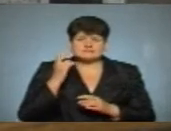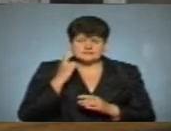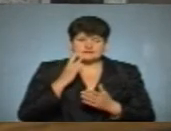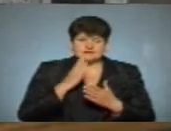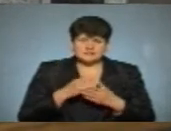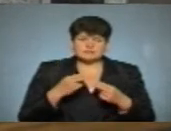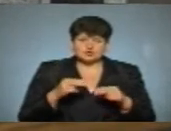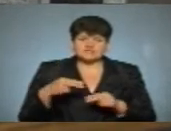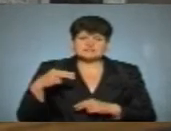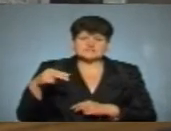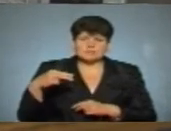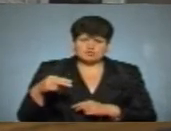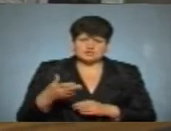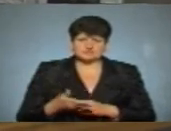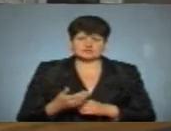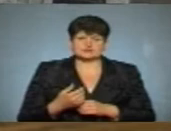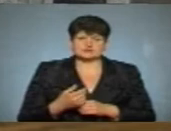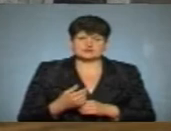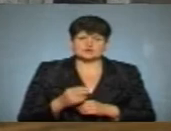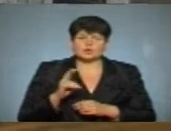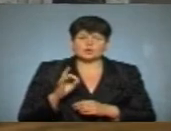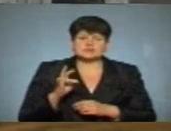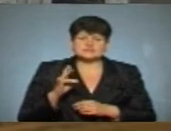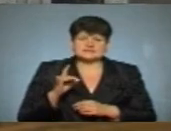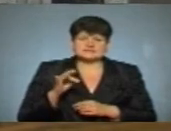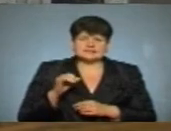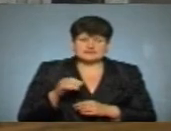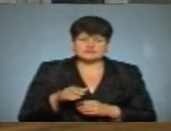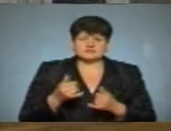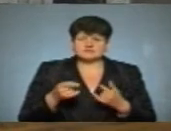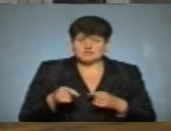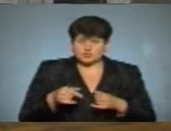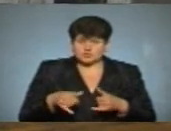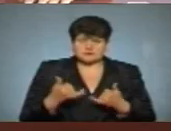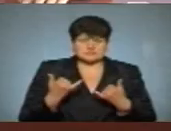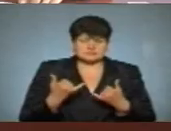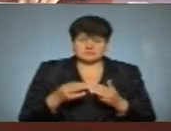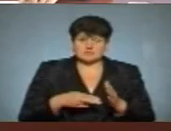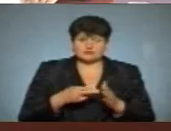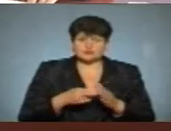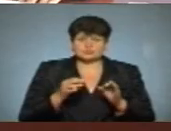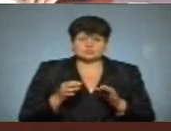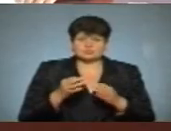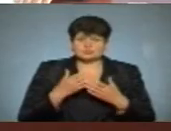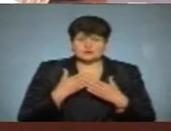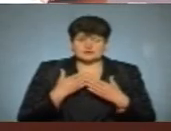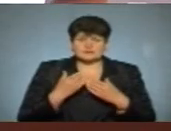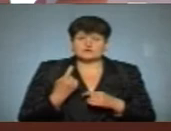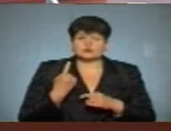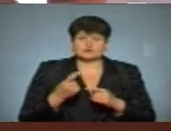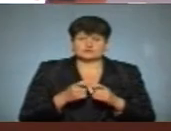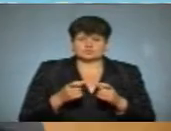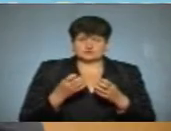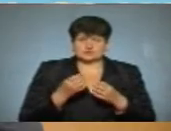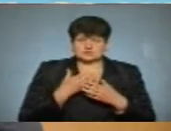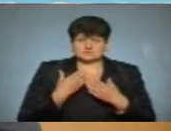Константинівка, з Тернополя на даний момент на жоден поїзд, нас продажі немає, жодного квиточка ми ще не продали. Начальник обласного управління